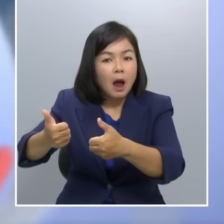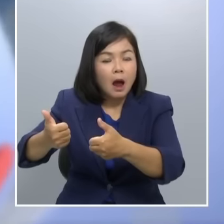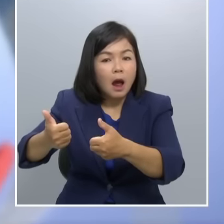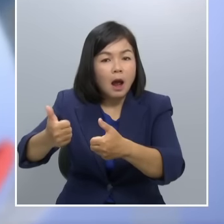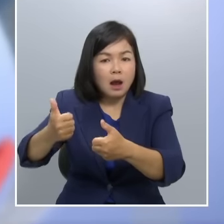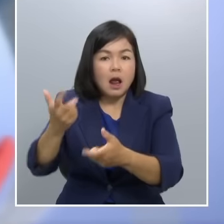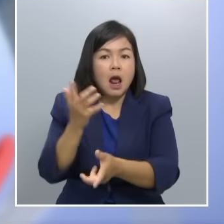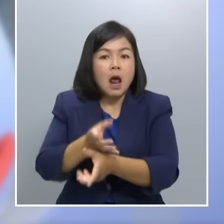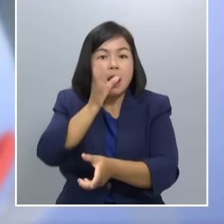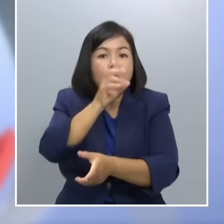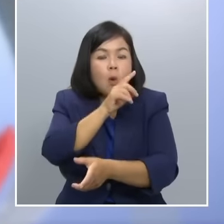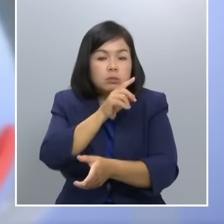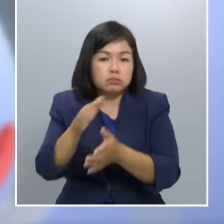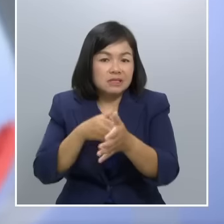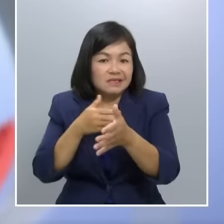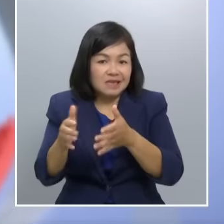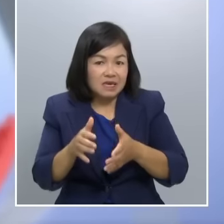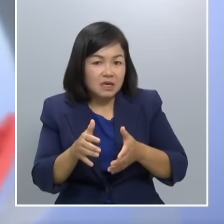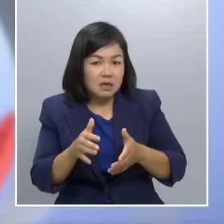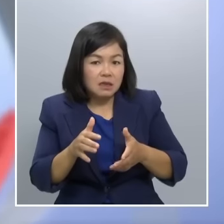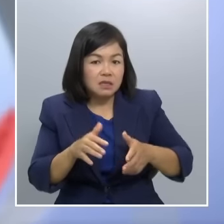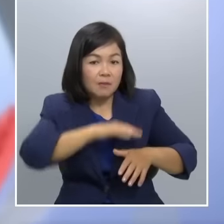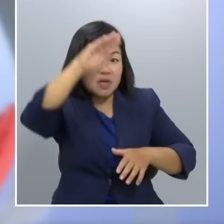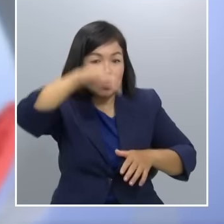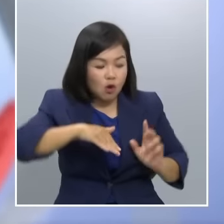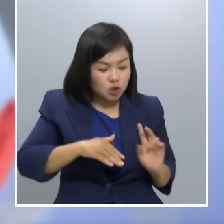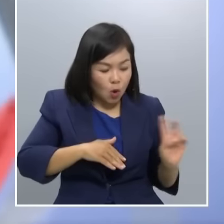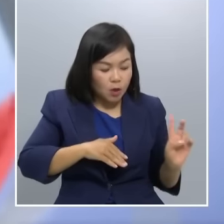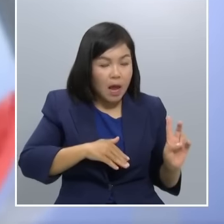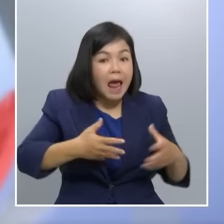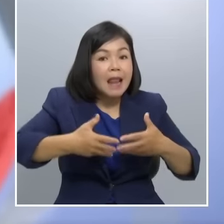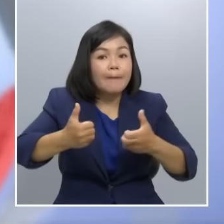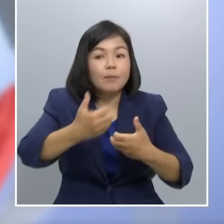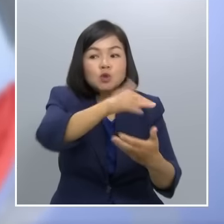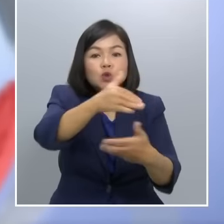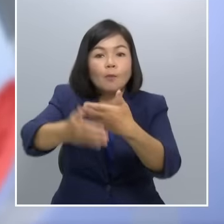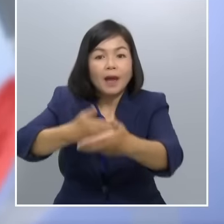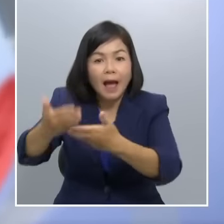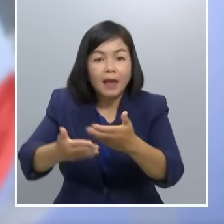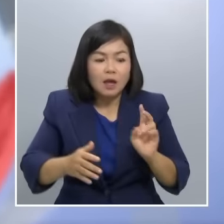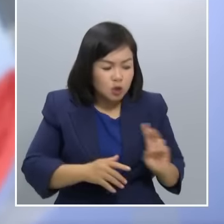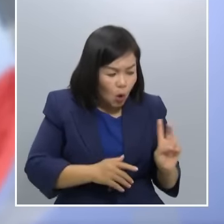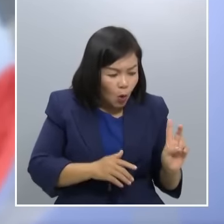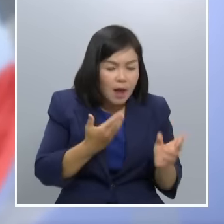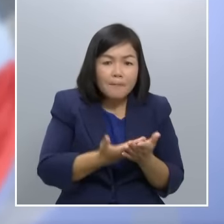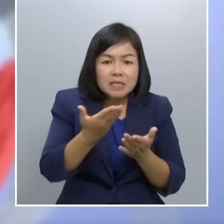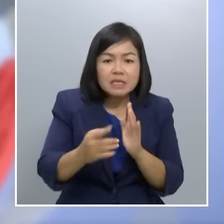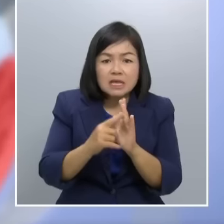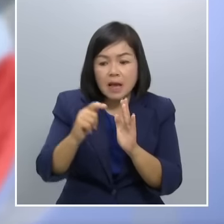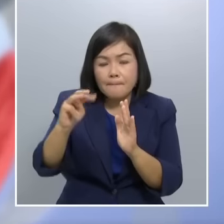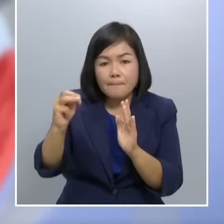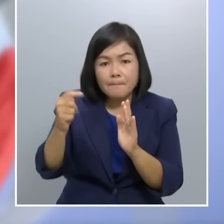ค่ะเป็นเรื่องใหญ่มากมันมันตั้งใจเลยอ่ะมันไปซื้อเมไอไอเมิเนี่ยเมอเนี่ยนะ